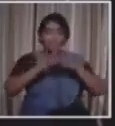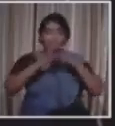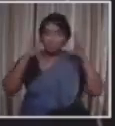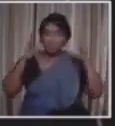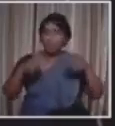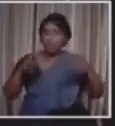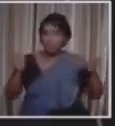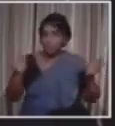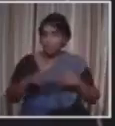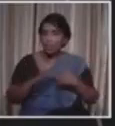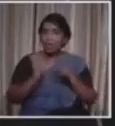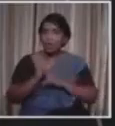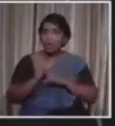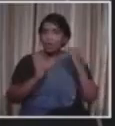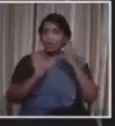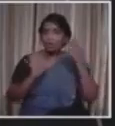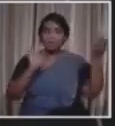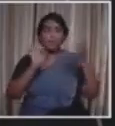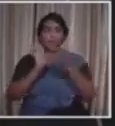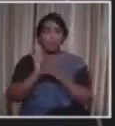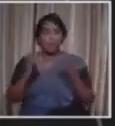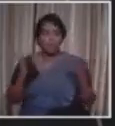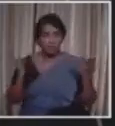තාමත් නැෂනල් ග්‍රිඩ් එකට එකතු කරන්නේ නැතුව.